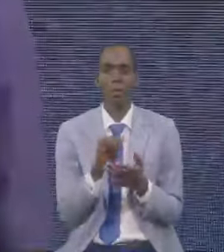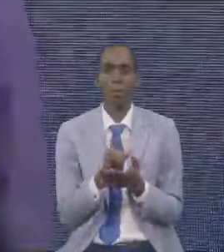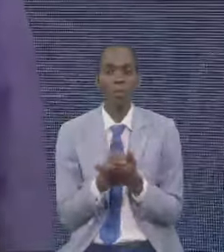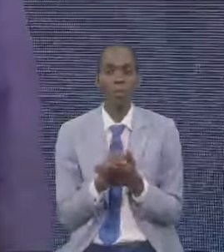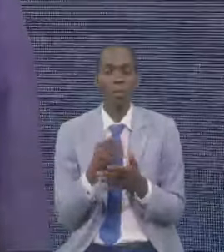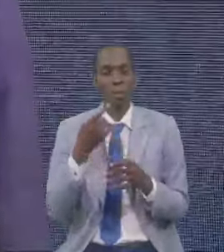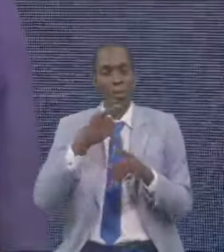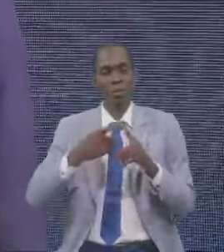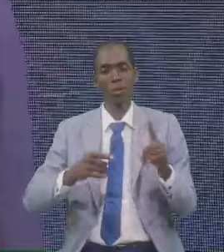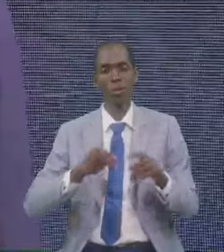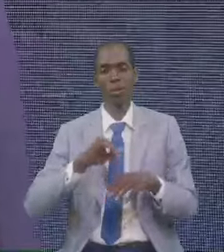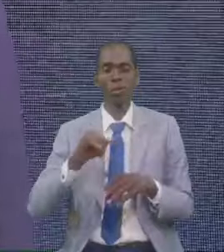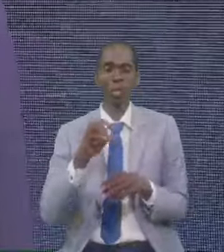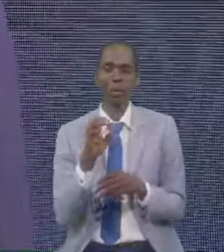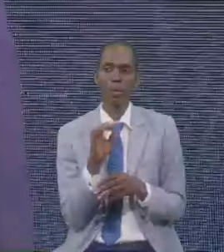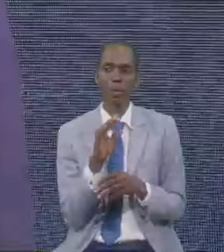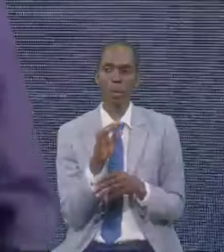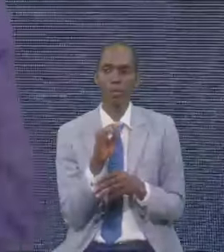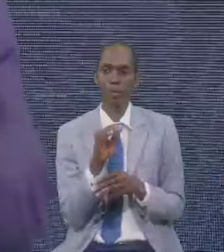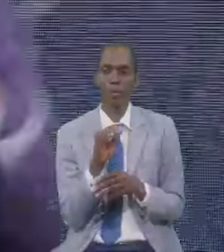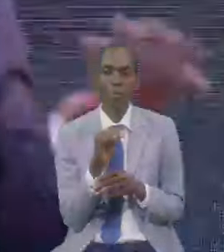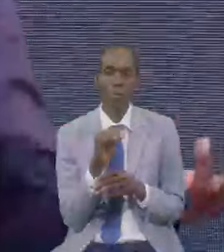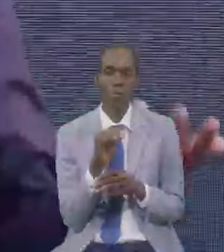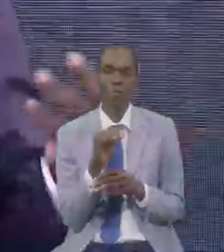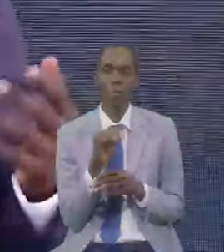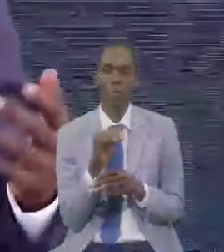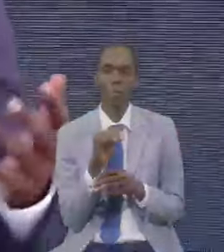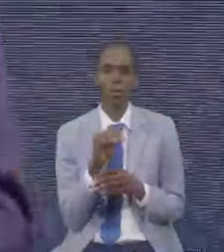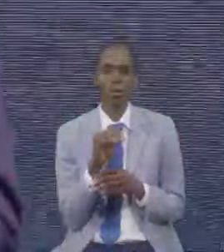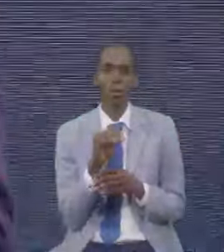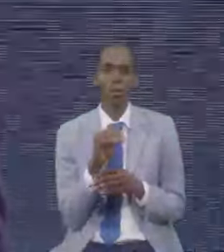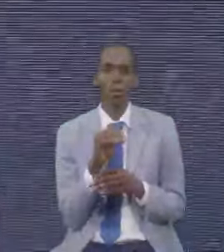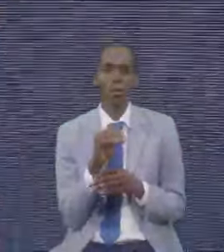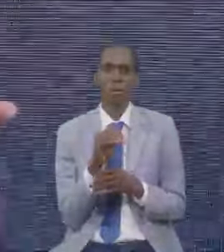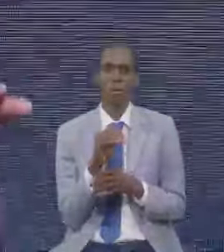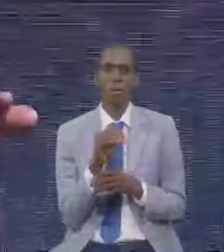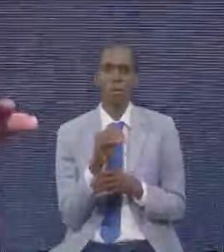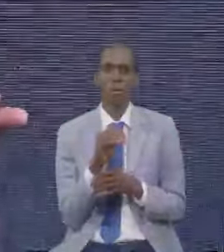మనం గమనిస్తే యాకోబు ఏషావు దగ్గర జన్మ హక్కును అమ్మేసుకున్నాడు.